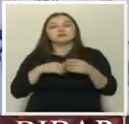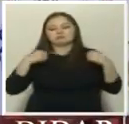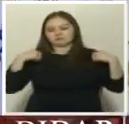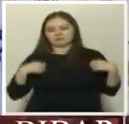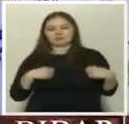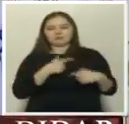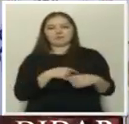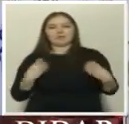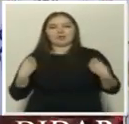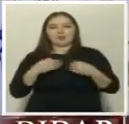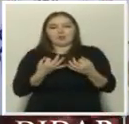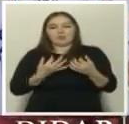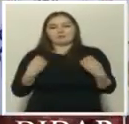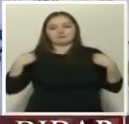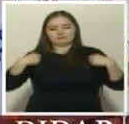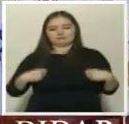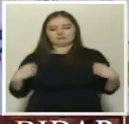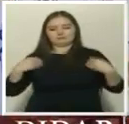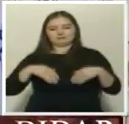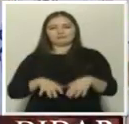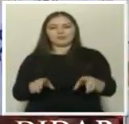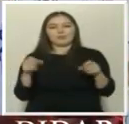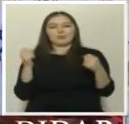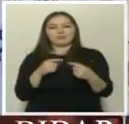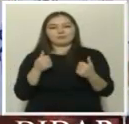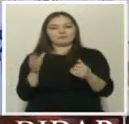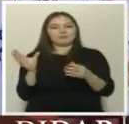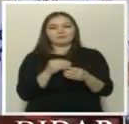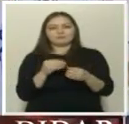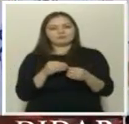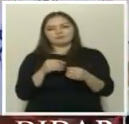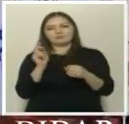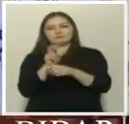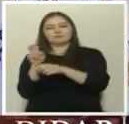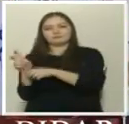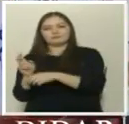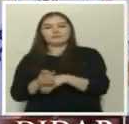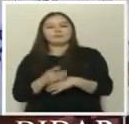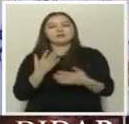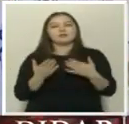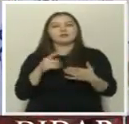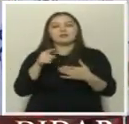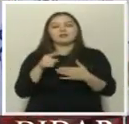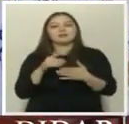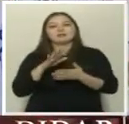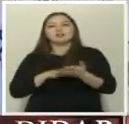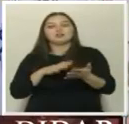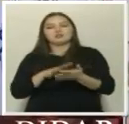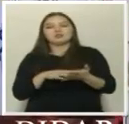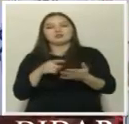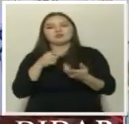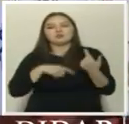и просто накидки и представить их Прекрасной половине в марте этого года Если говорить о мехе то на мировом уровне